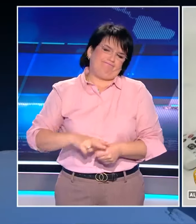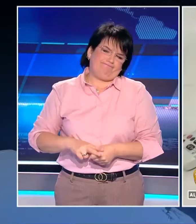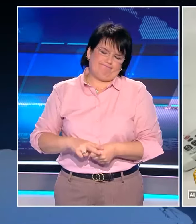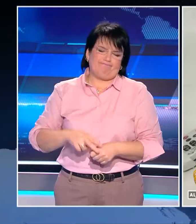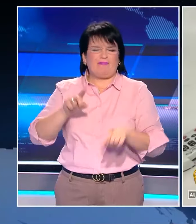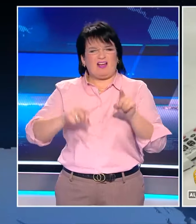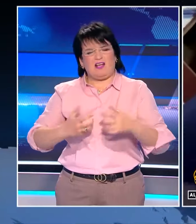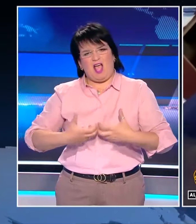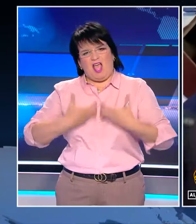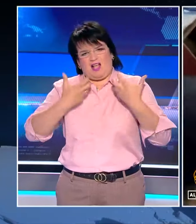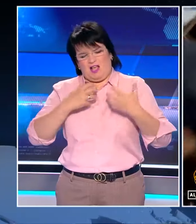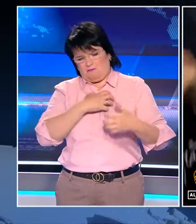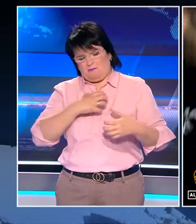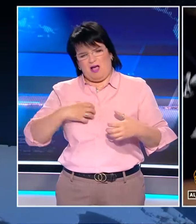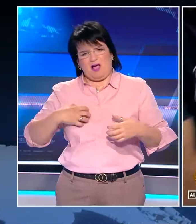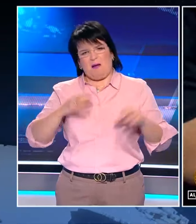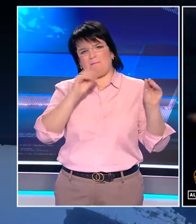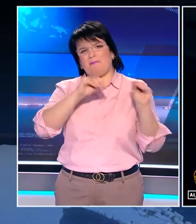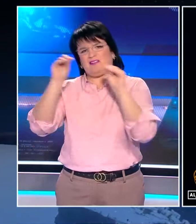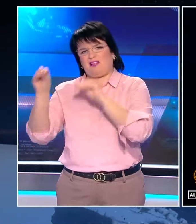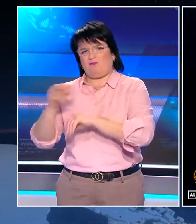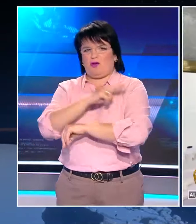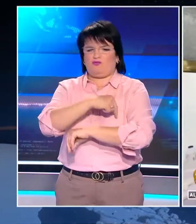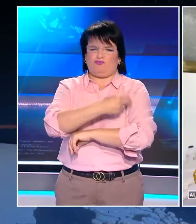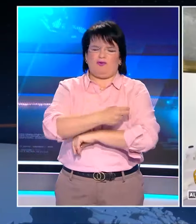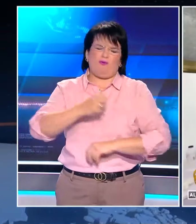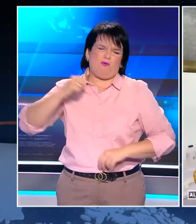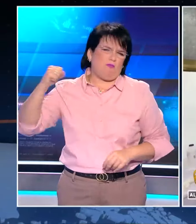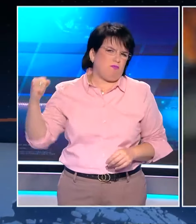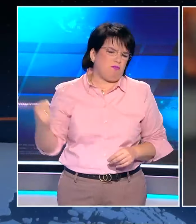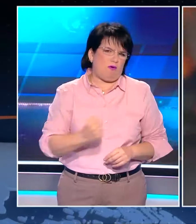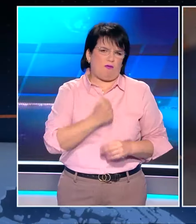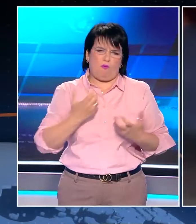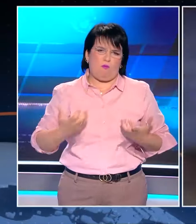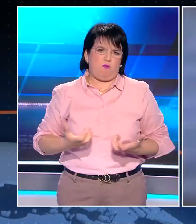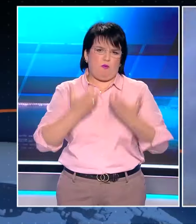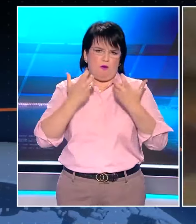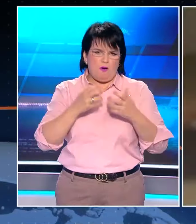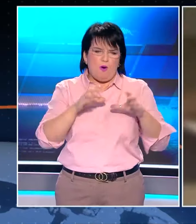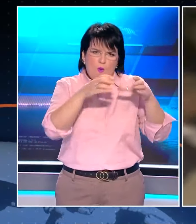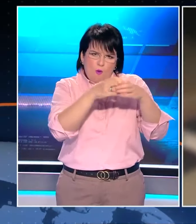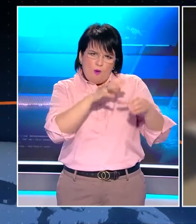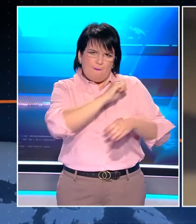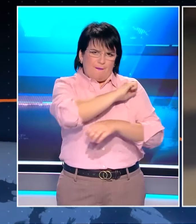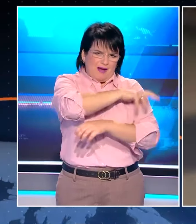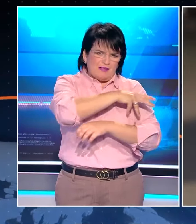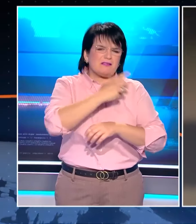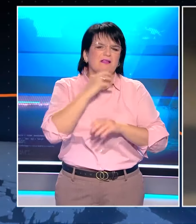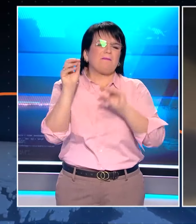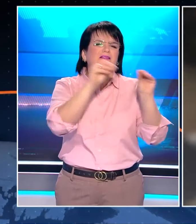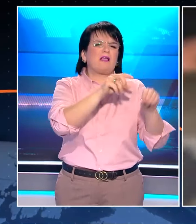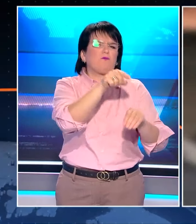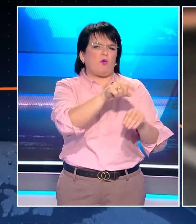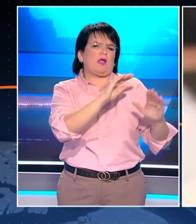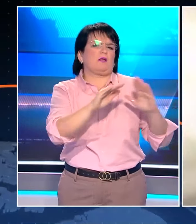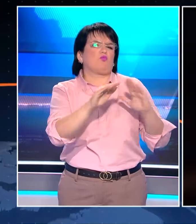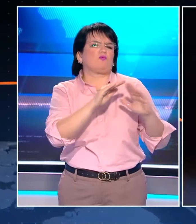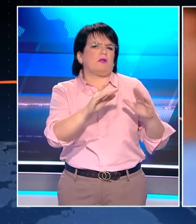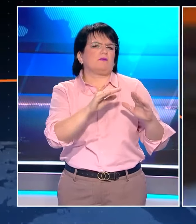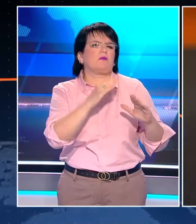Άλλα καίγονται ζωντανά και άλλα μεταφέρονται στα νοσοκομεία με φρικτά εγκάβματα. Οι εκτοπισμένοι Παλαιστίνοι είχαν μεταφερθεί σε ασφαλή